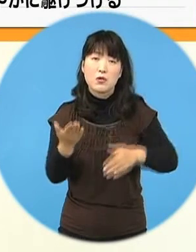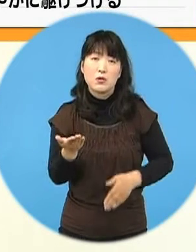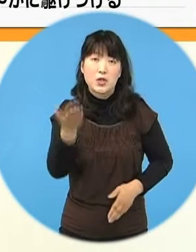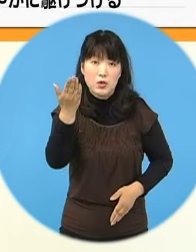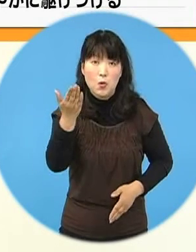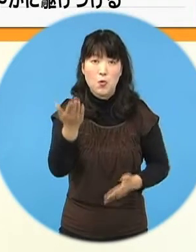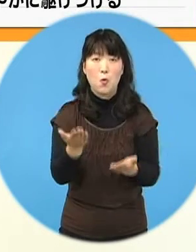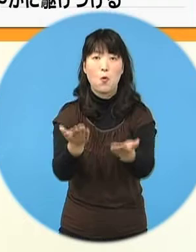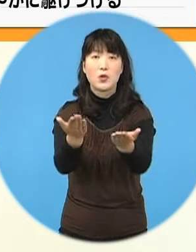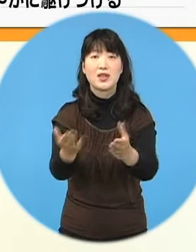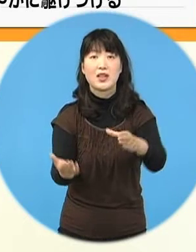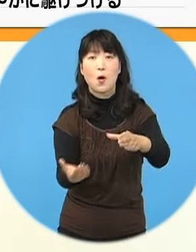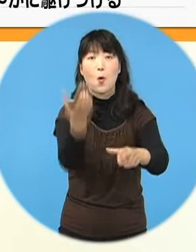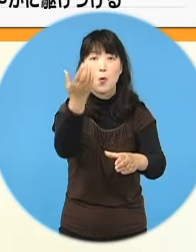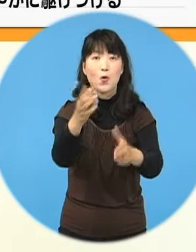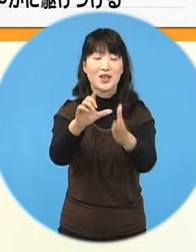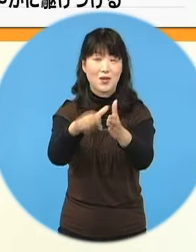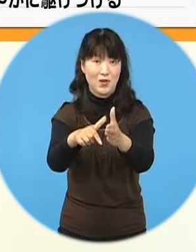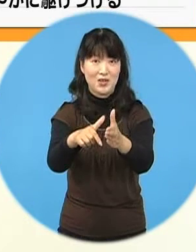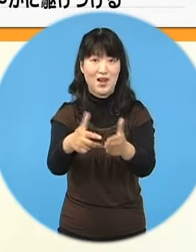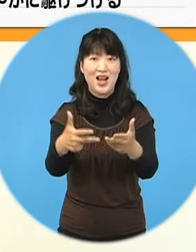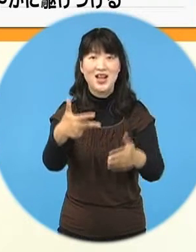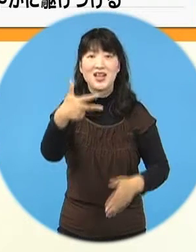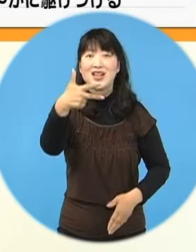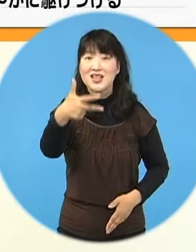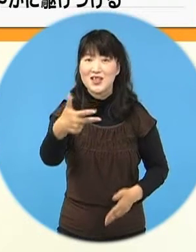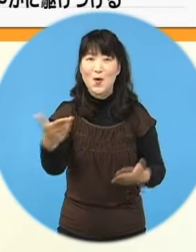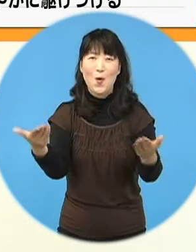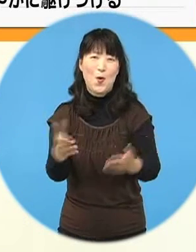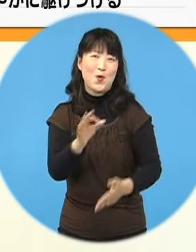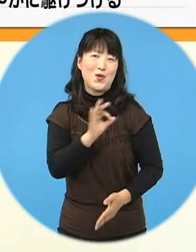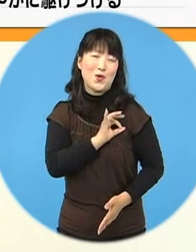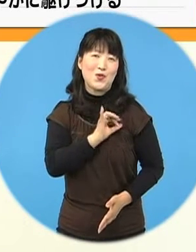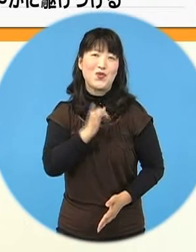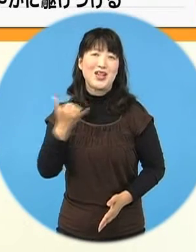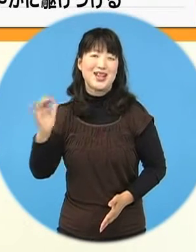市の職員数名が速やかに駆けつけることとしておりますので、